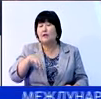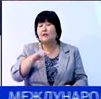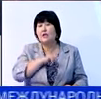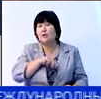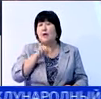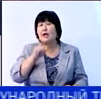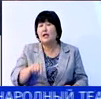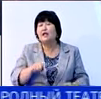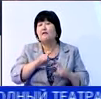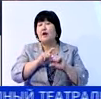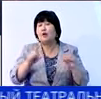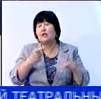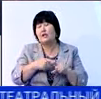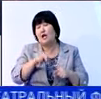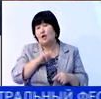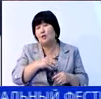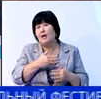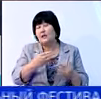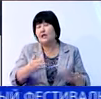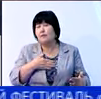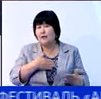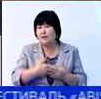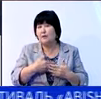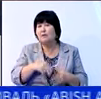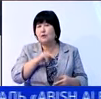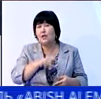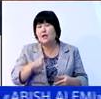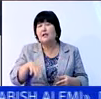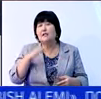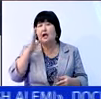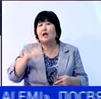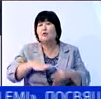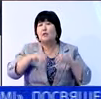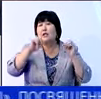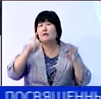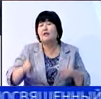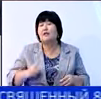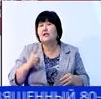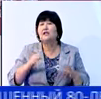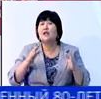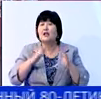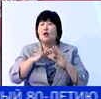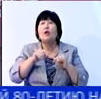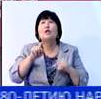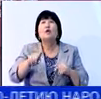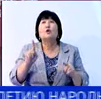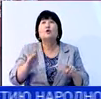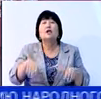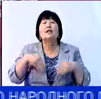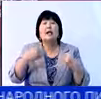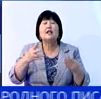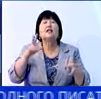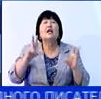этого учреждения за работу, за ваш самоотверженный труд, за профессионализм и милосердие, и за то, что дарите